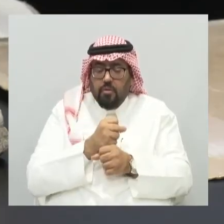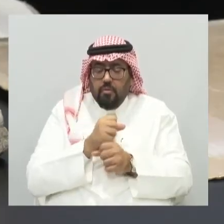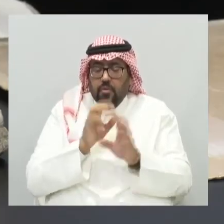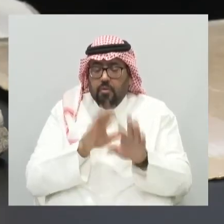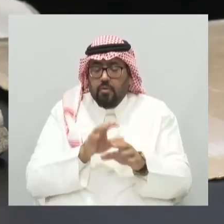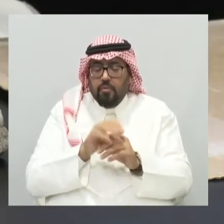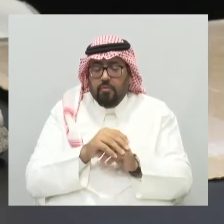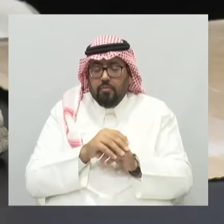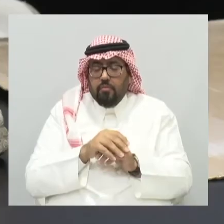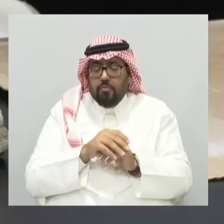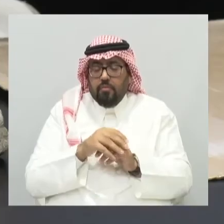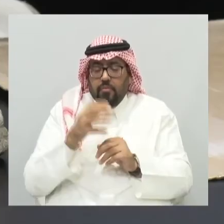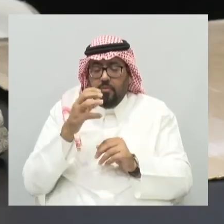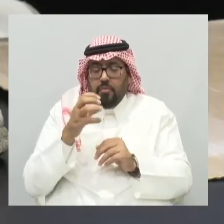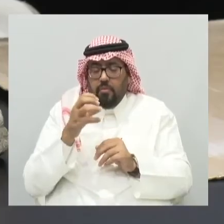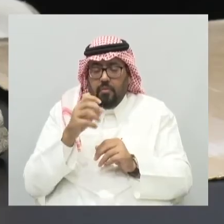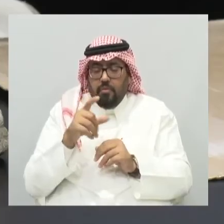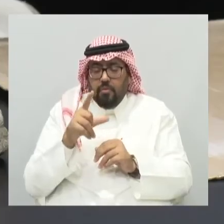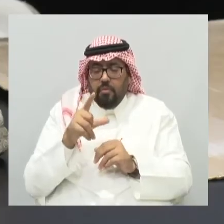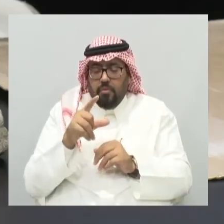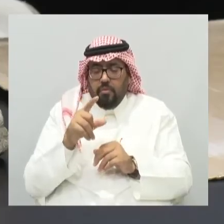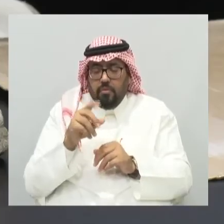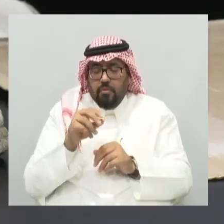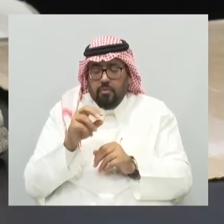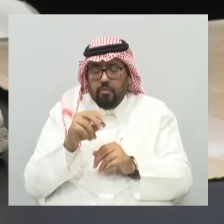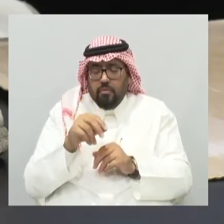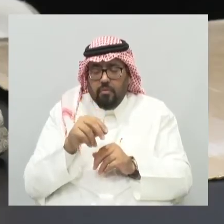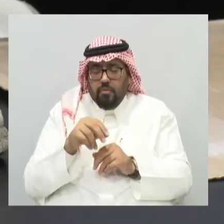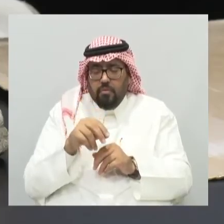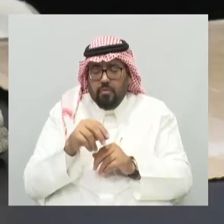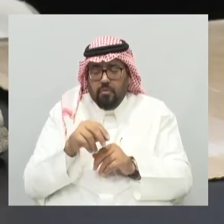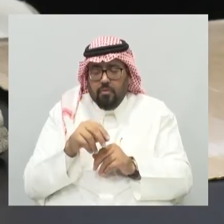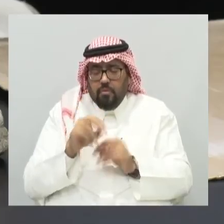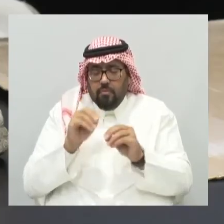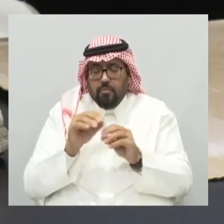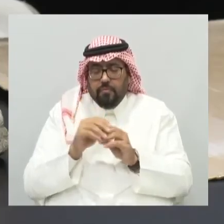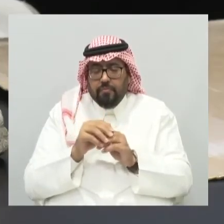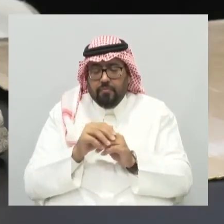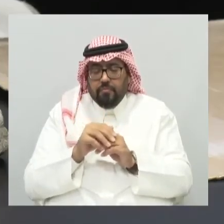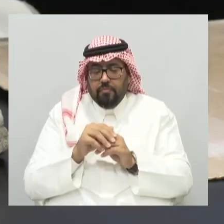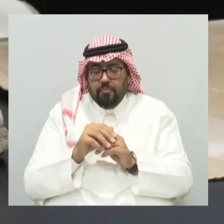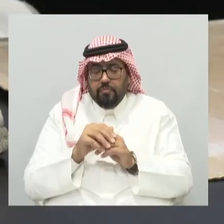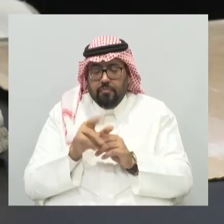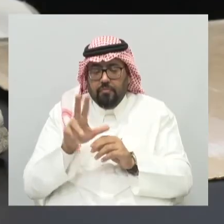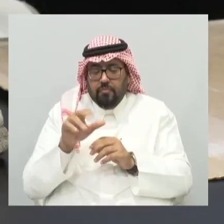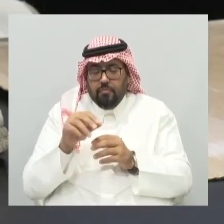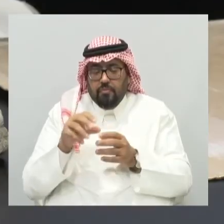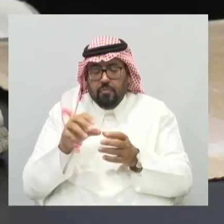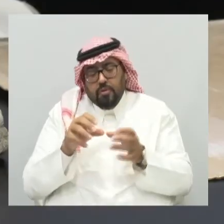الصلبه تحافظ على شكله شكله يبقى ثابت لكن المواد